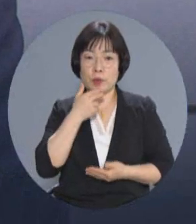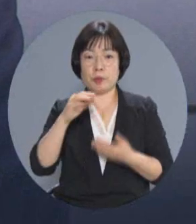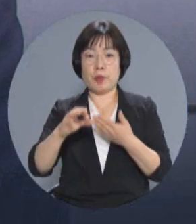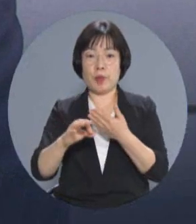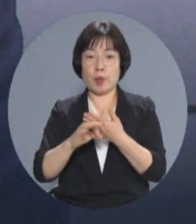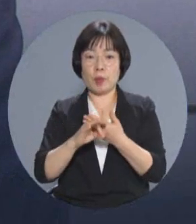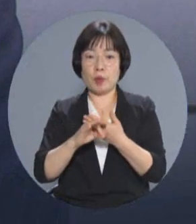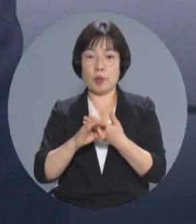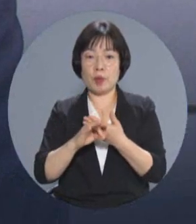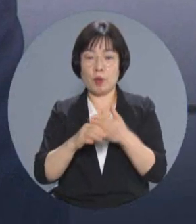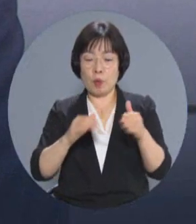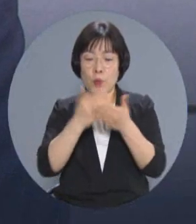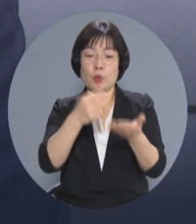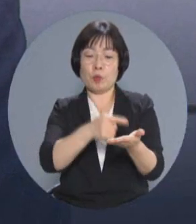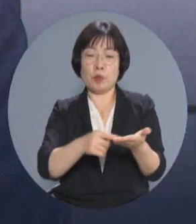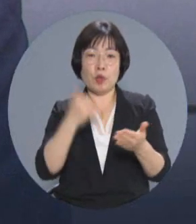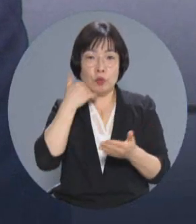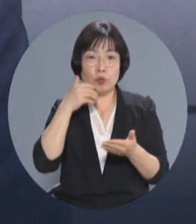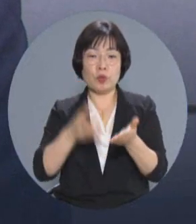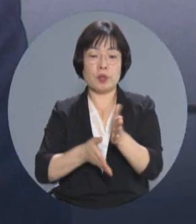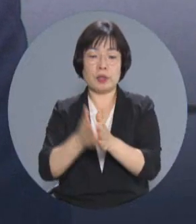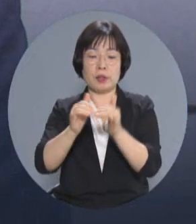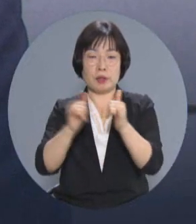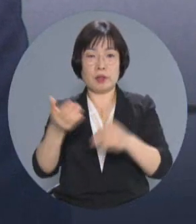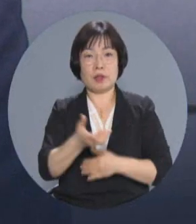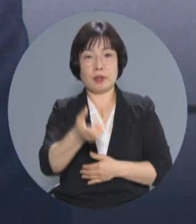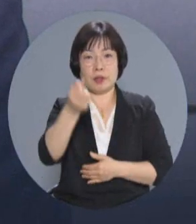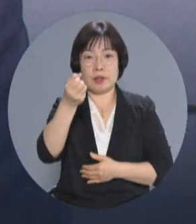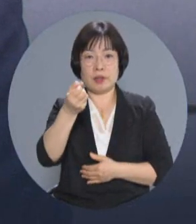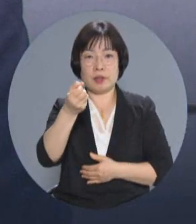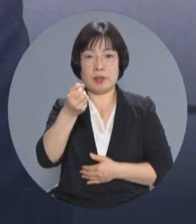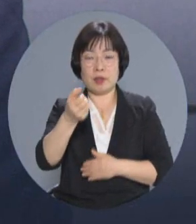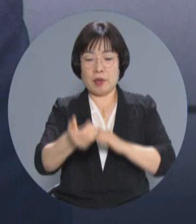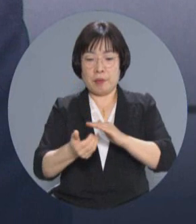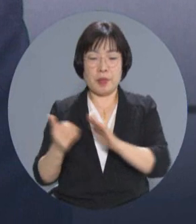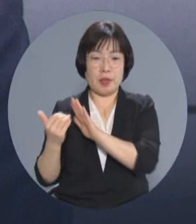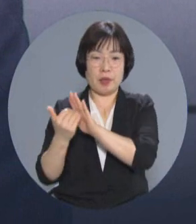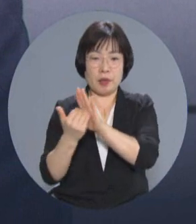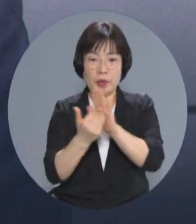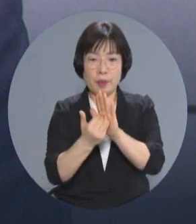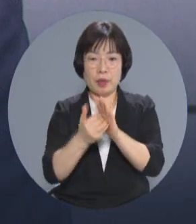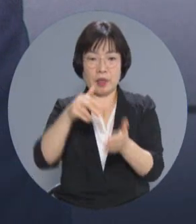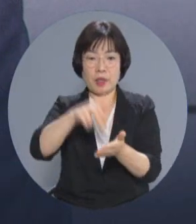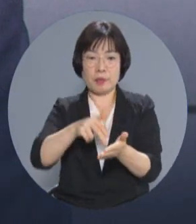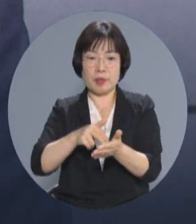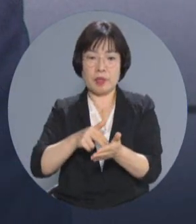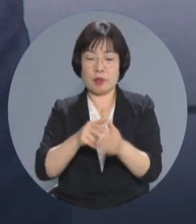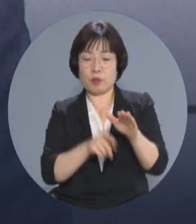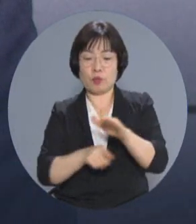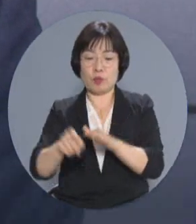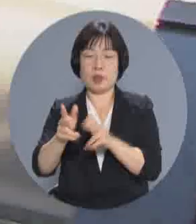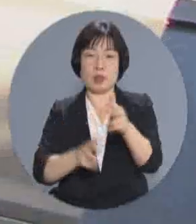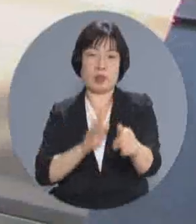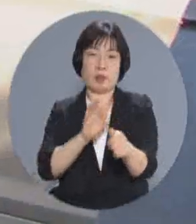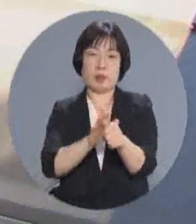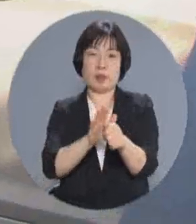그러면 그 모든 피해는 시민들한테 가는 거거든요. 피해를 사전에 예방 차원에서 지원을 하는 것이지.